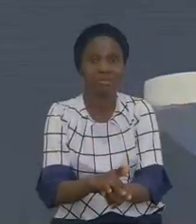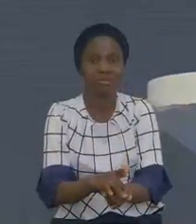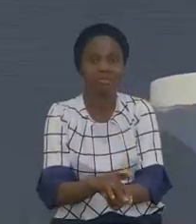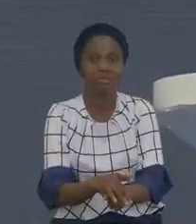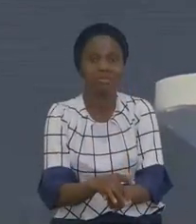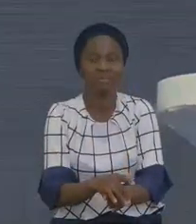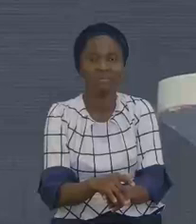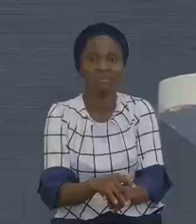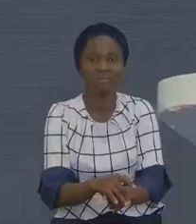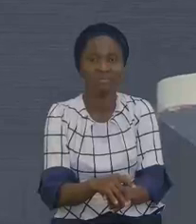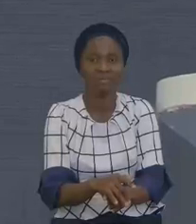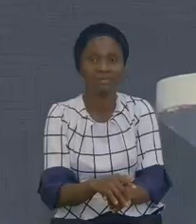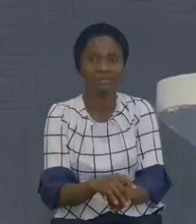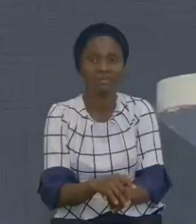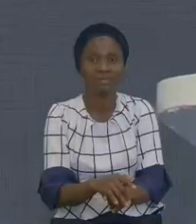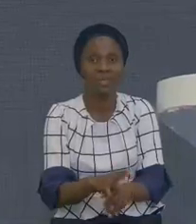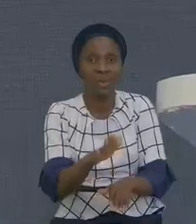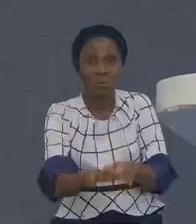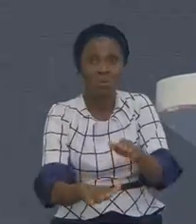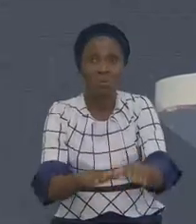Marcher, dépenser de l'énergie,